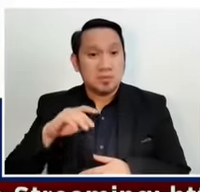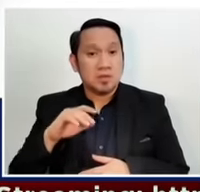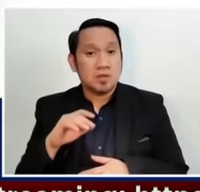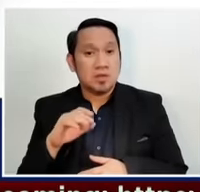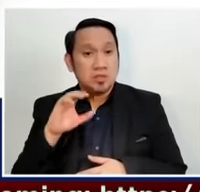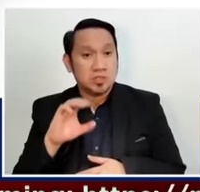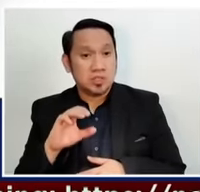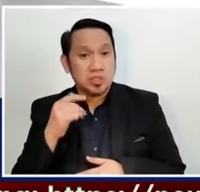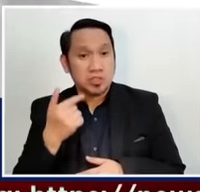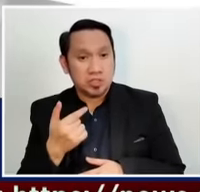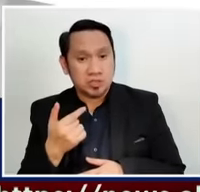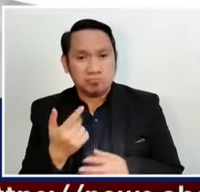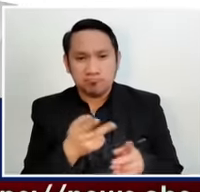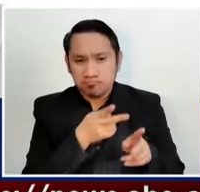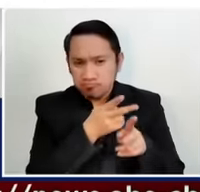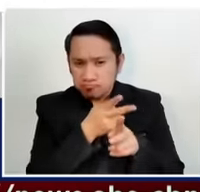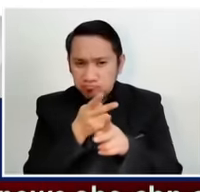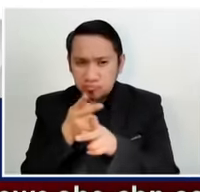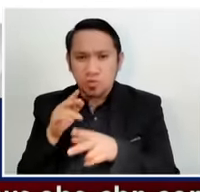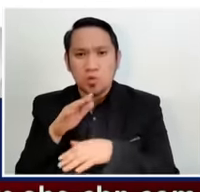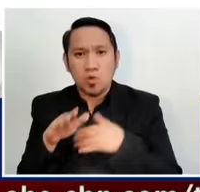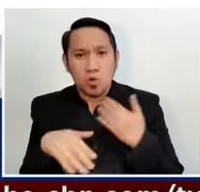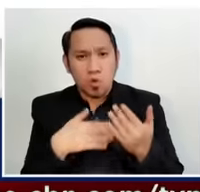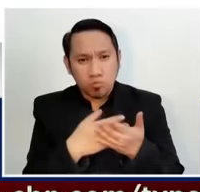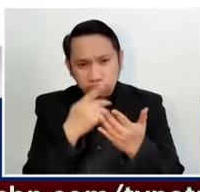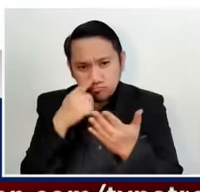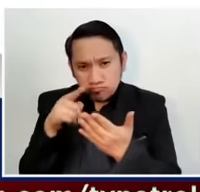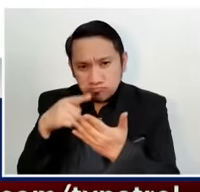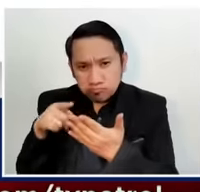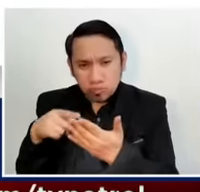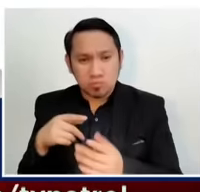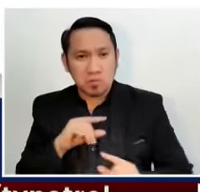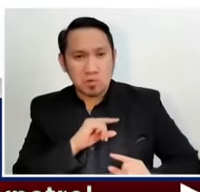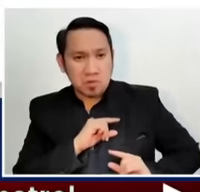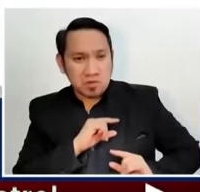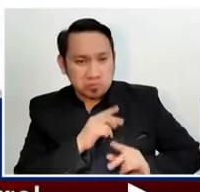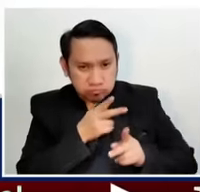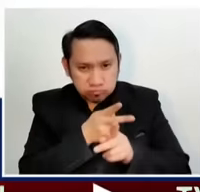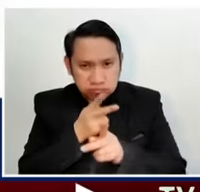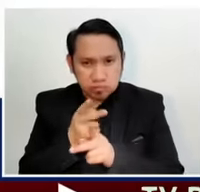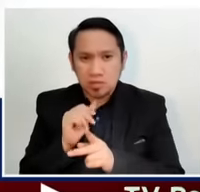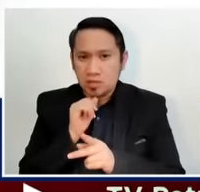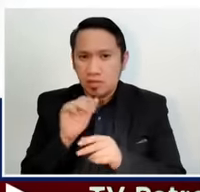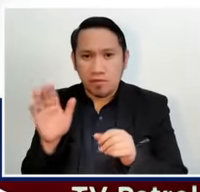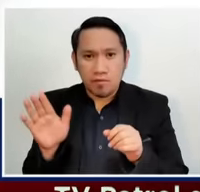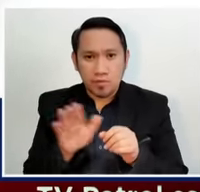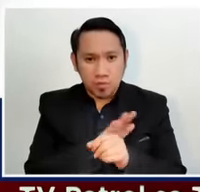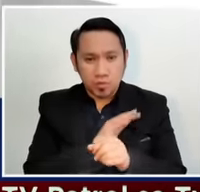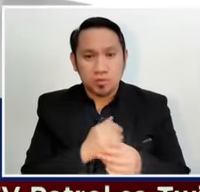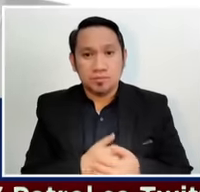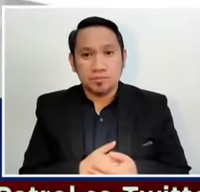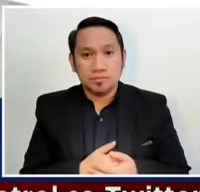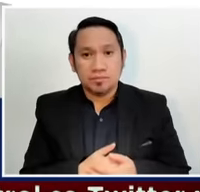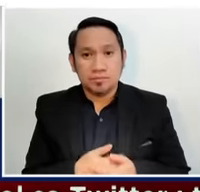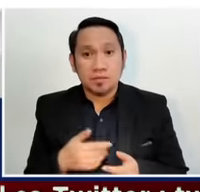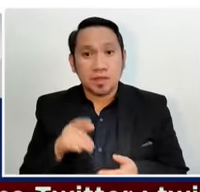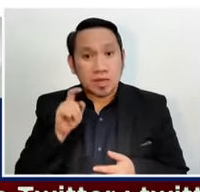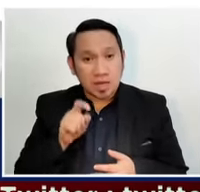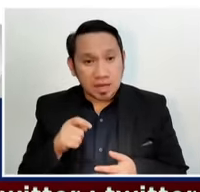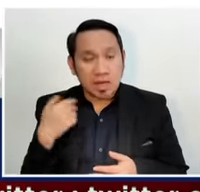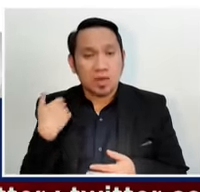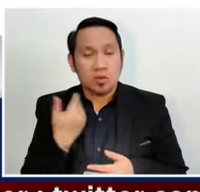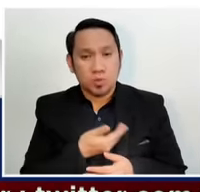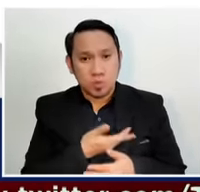ang lahat ng seaport sa bansa para siguraduhin walang overloading. Kailangan po mag-manual check dun sa mga piers